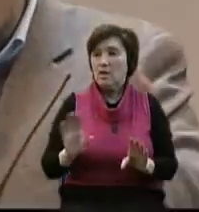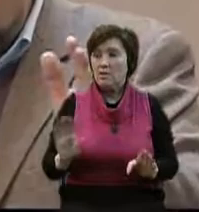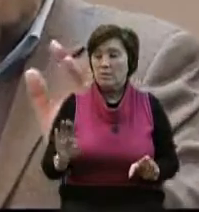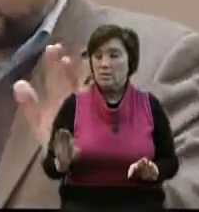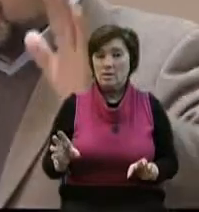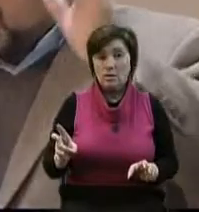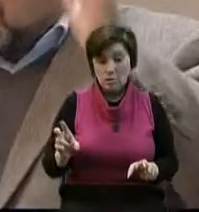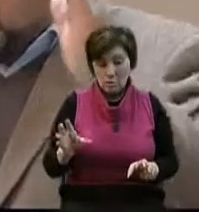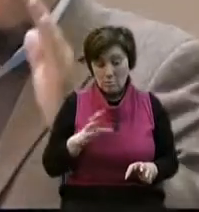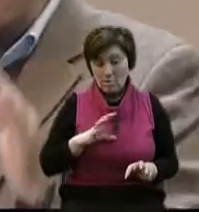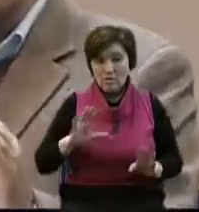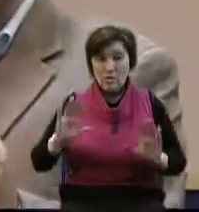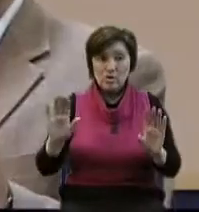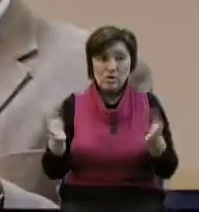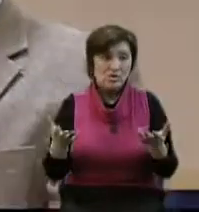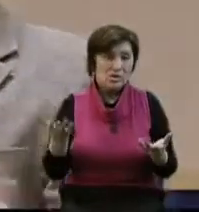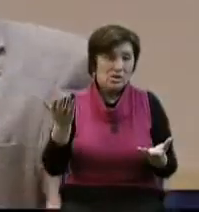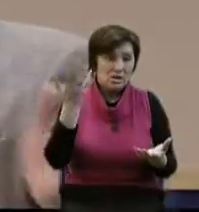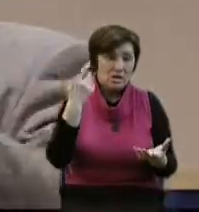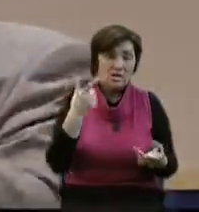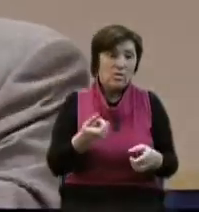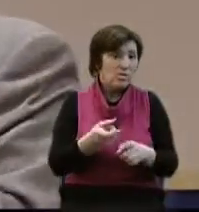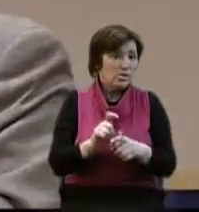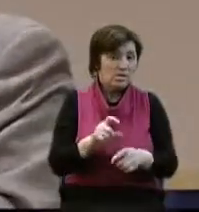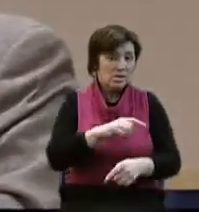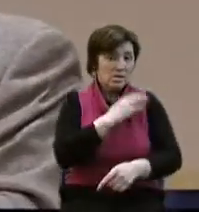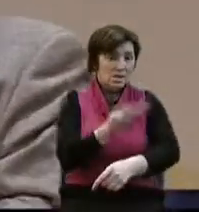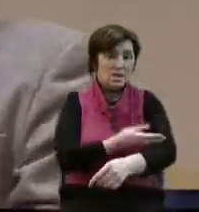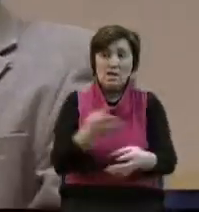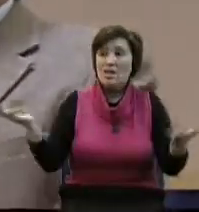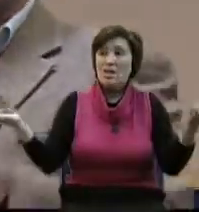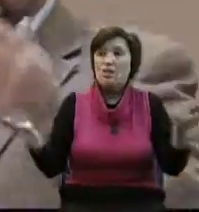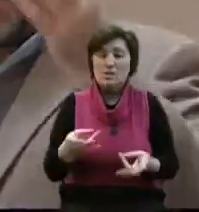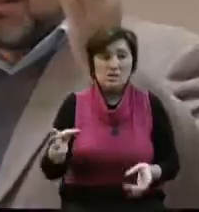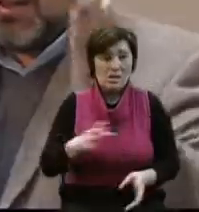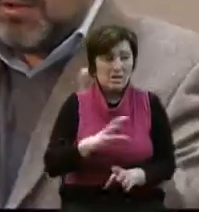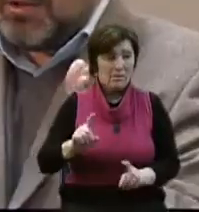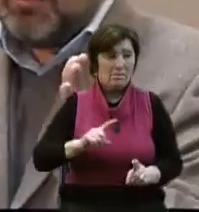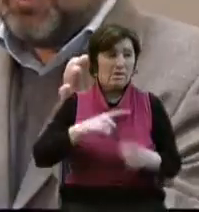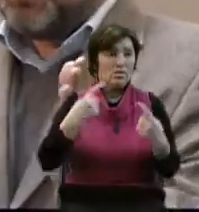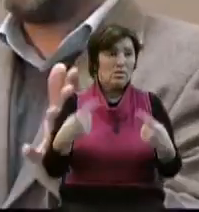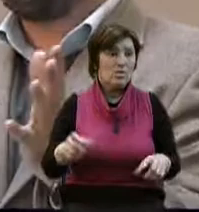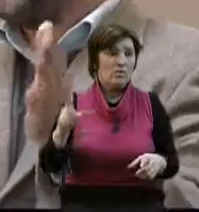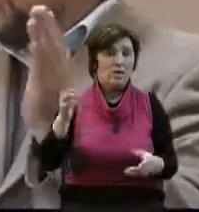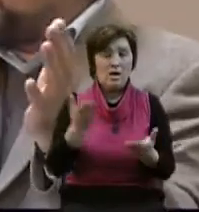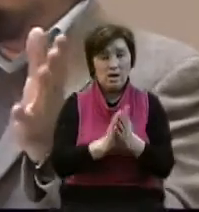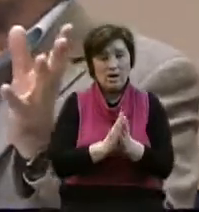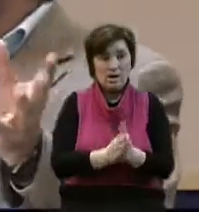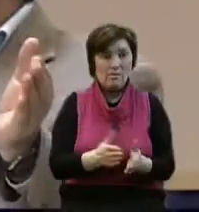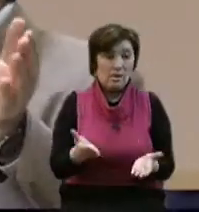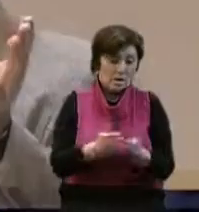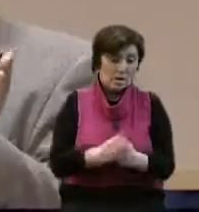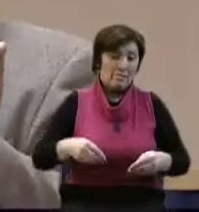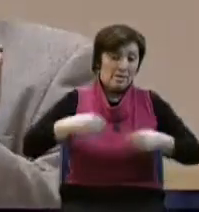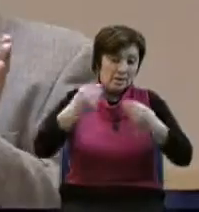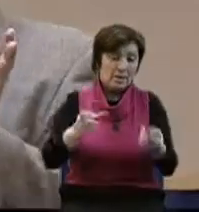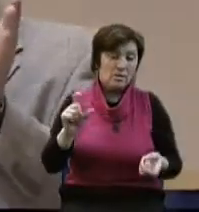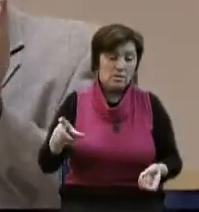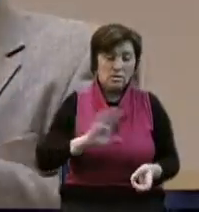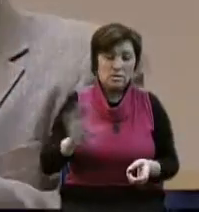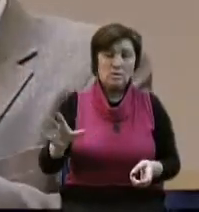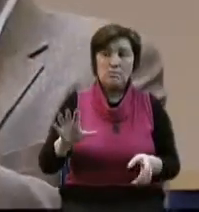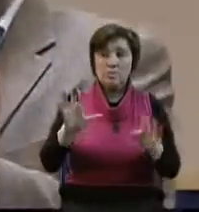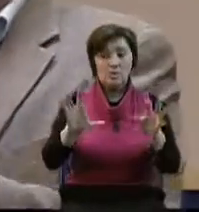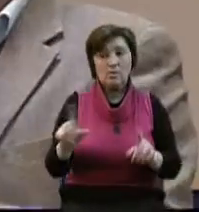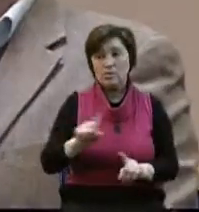определенных случаях, когда действительно была нужда, и не было другого хлеба, и когда этот хлеб был отдан людям, которые по закону не должны были есть его, а